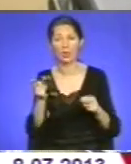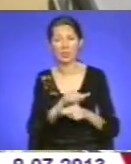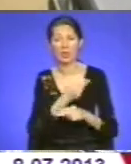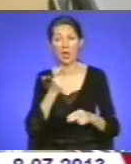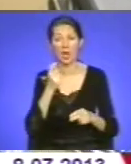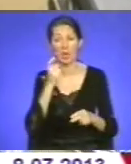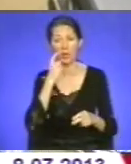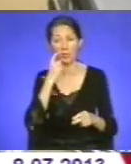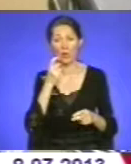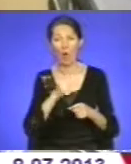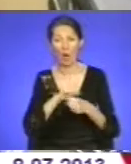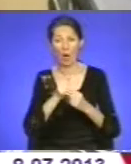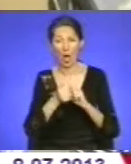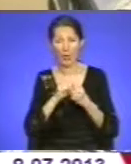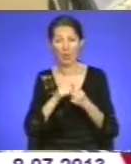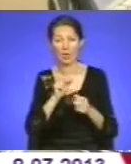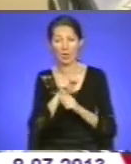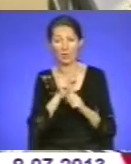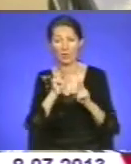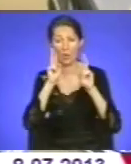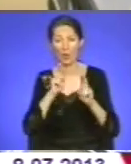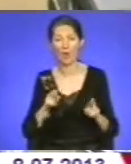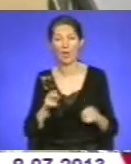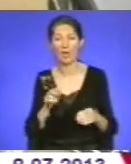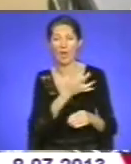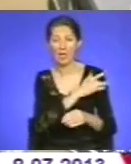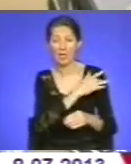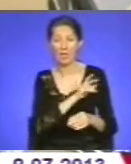і навчання правил гігієни, як чистити зуби, як правильно